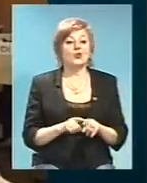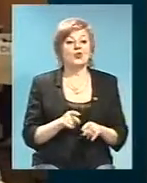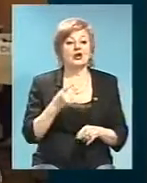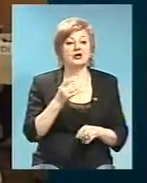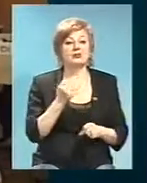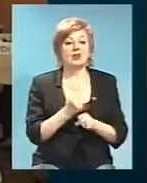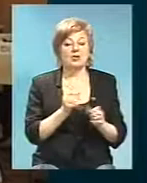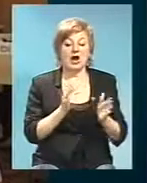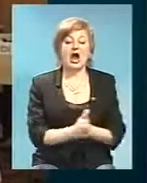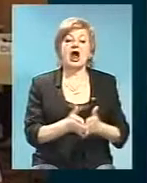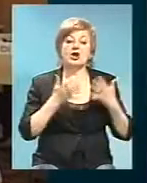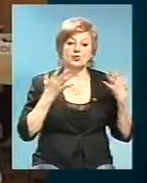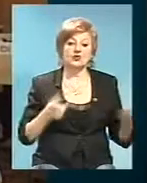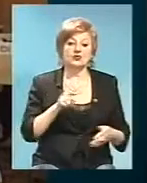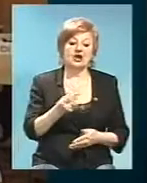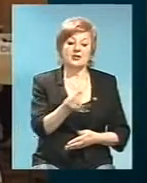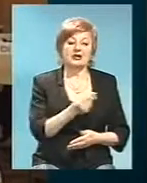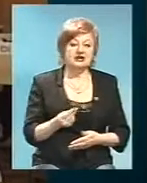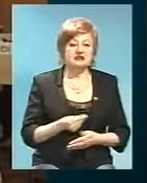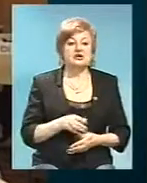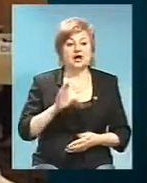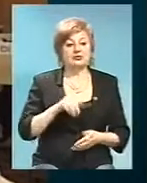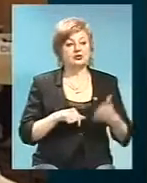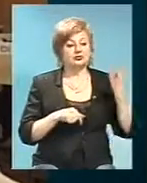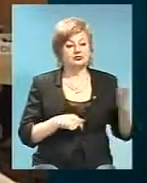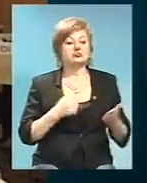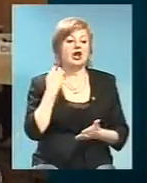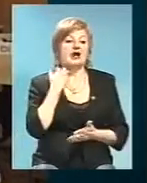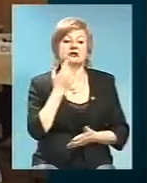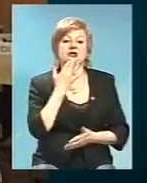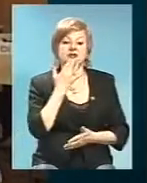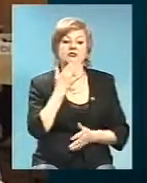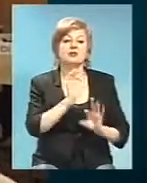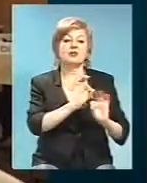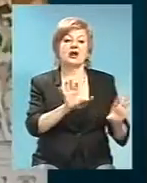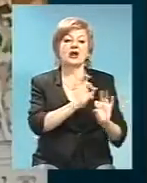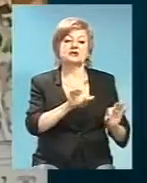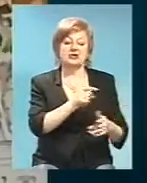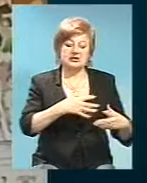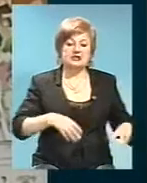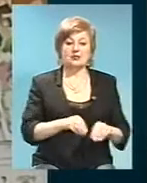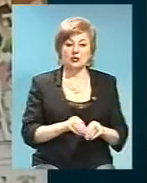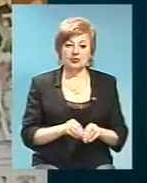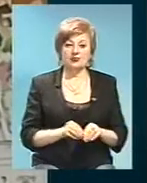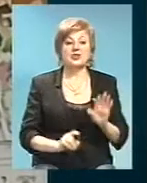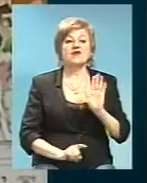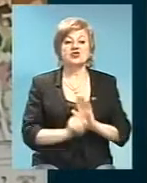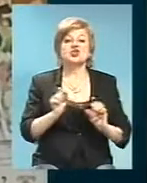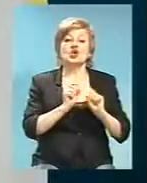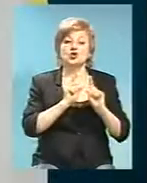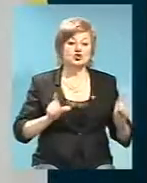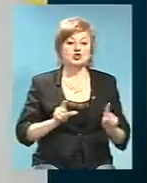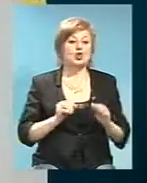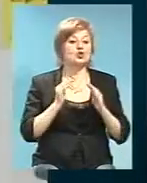свій альбом, вони там малювали, потім виходили до дошки і англійською мовою представляли свою родину. У початковій школі дітям не